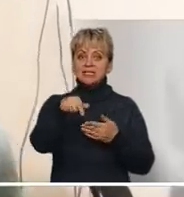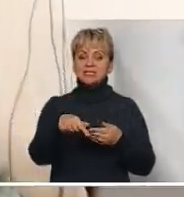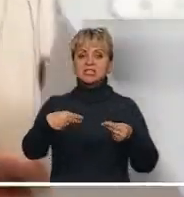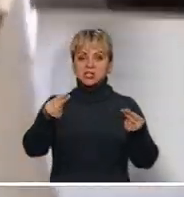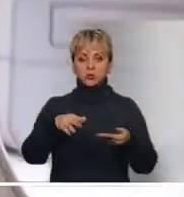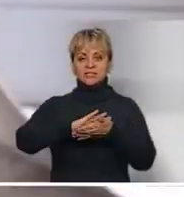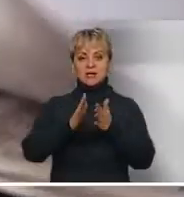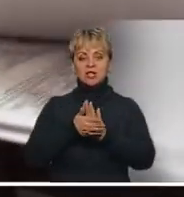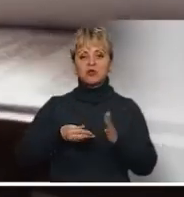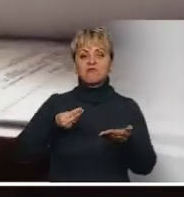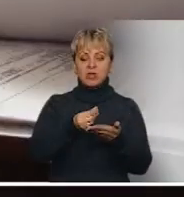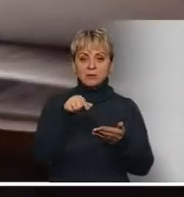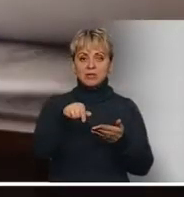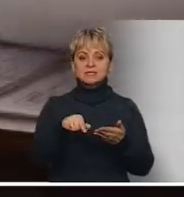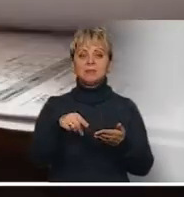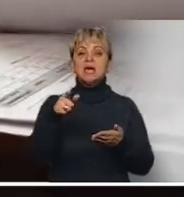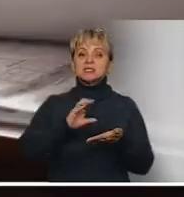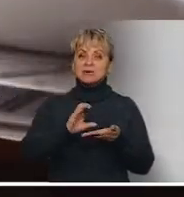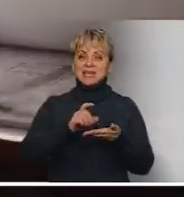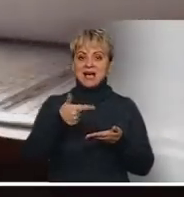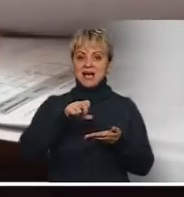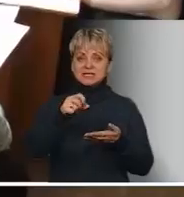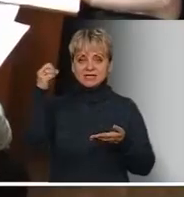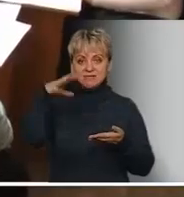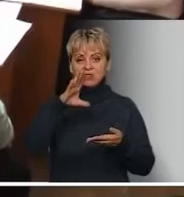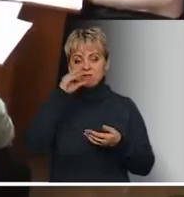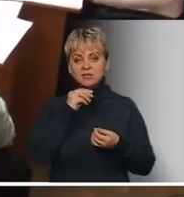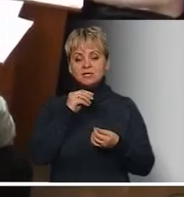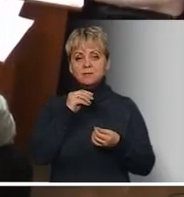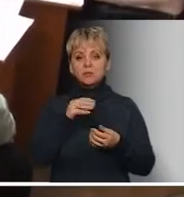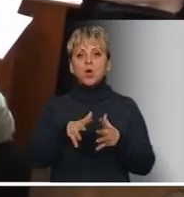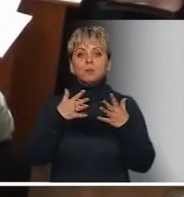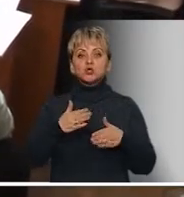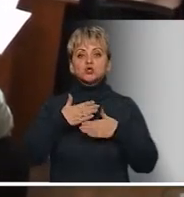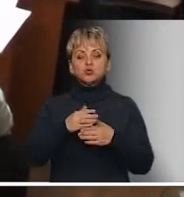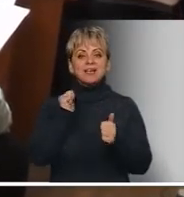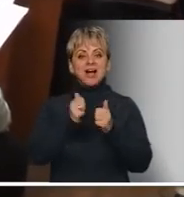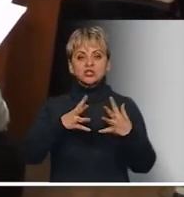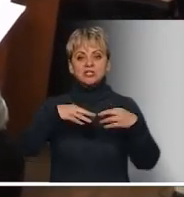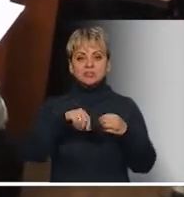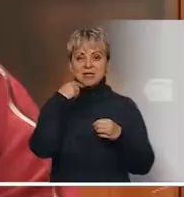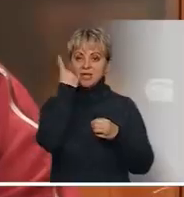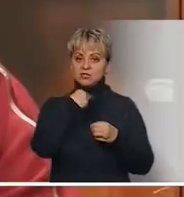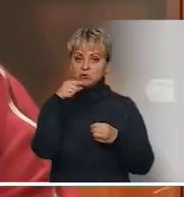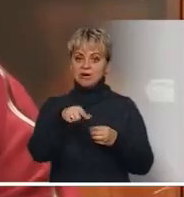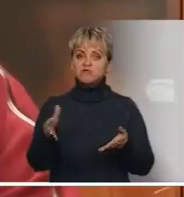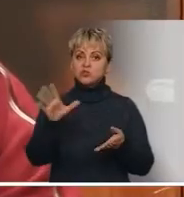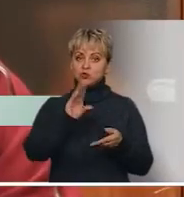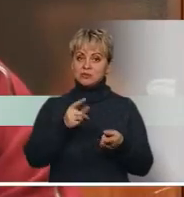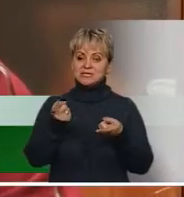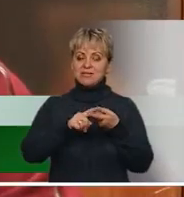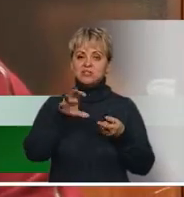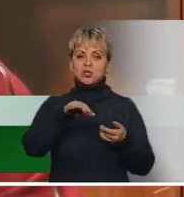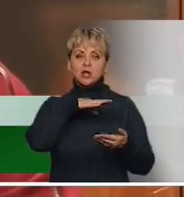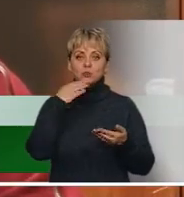предоставление заключенного соглашения об уплате с поставщиками газа, света или воды. Расчет субсидий у каждой семьи индивидуальный. Здесь